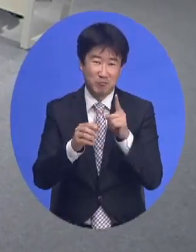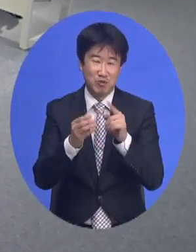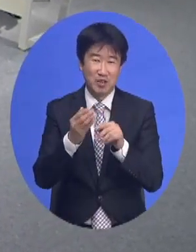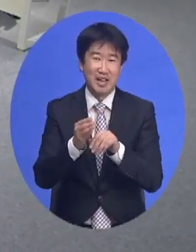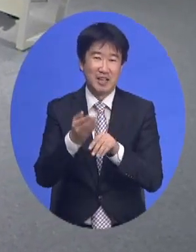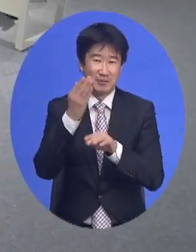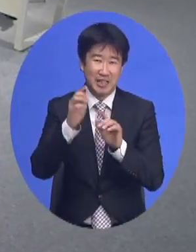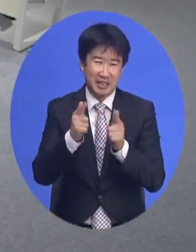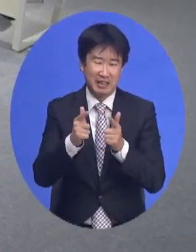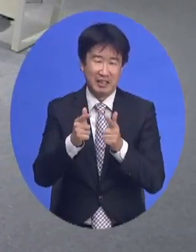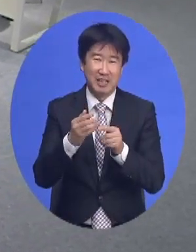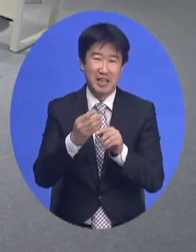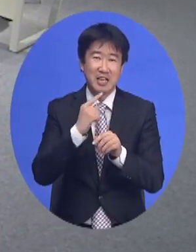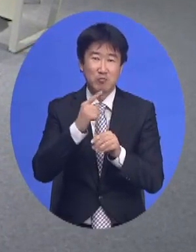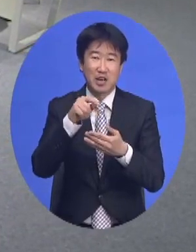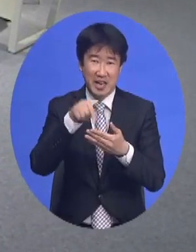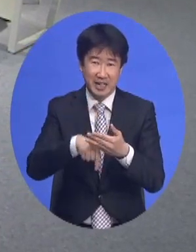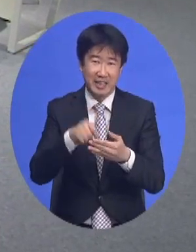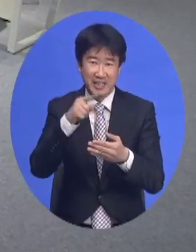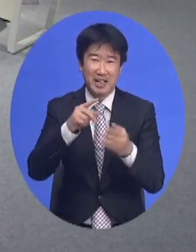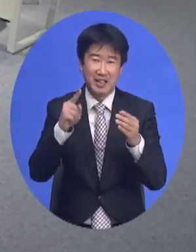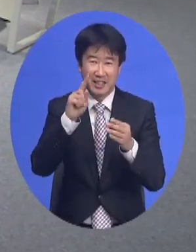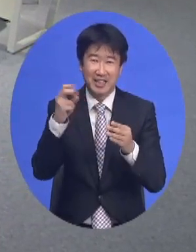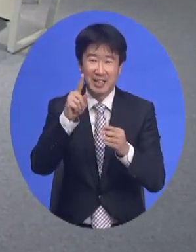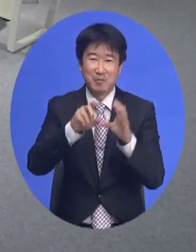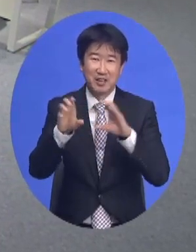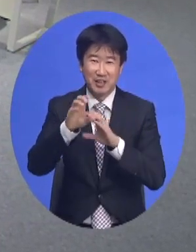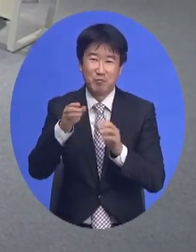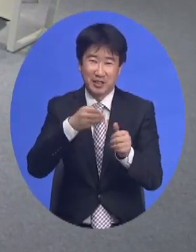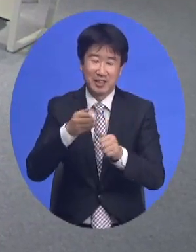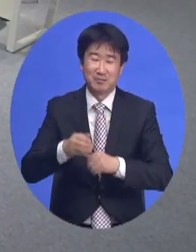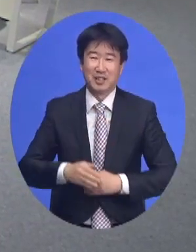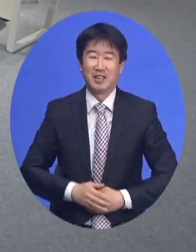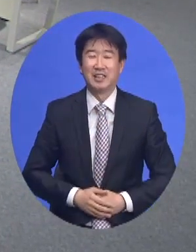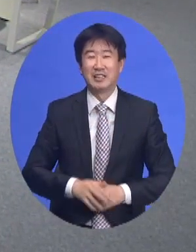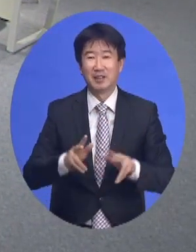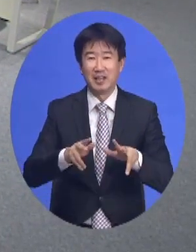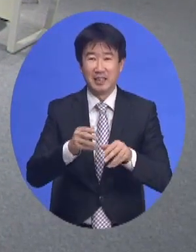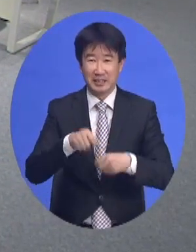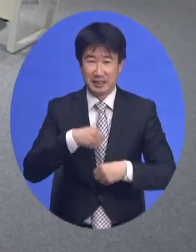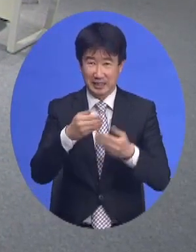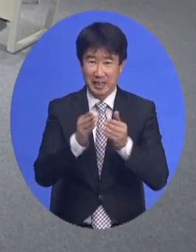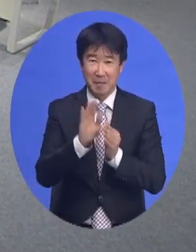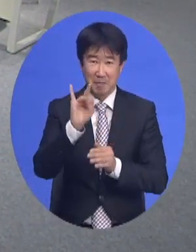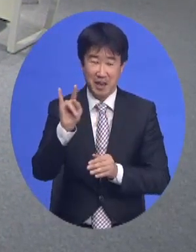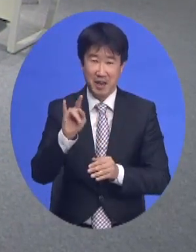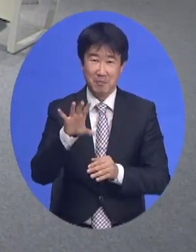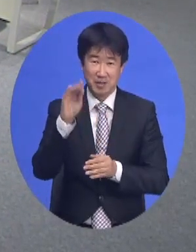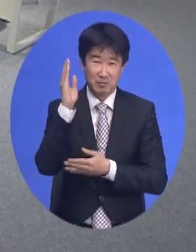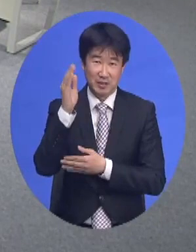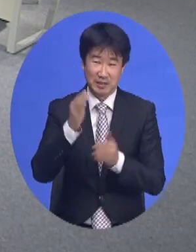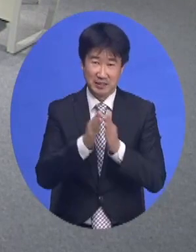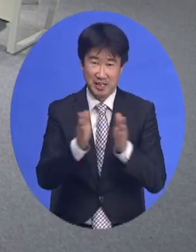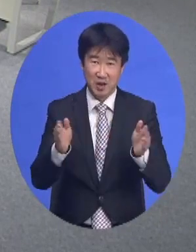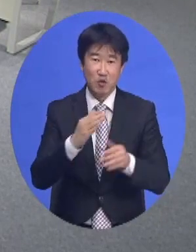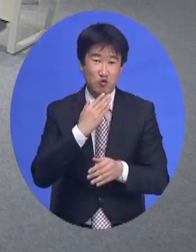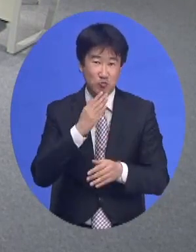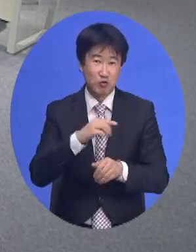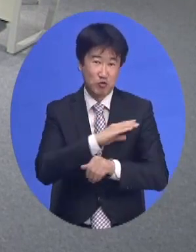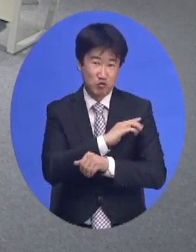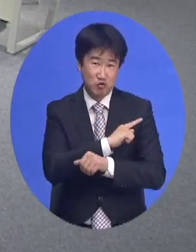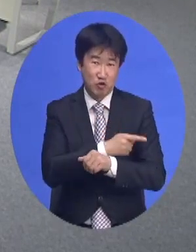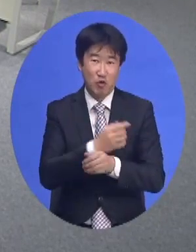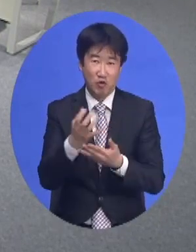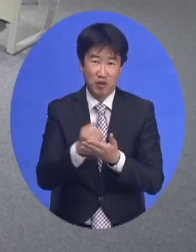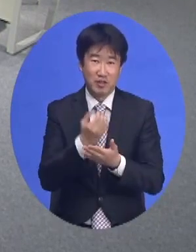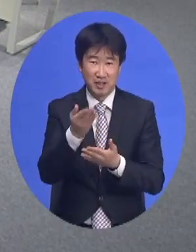넘지 않도록 다시 한번 당부드리겠습니다. 자, 이번엔 정의당의 배주임 후보부터 시작하겠습니다. 9분의 주도권